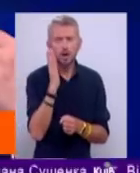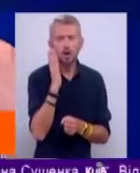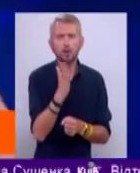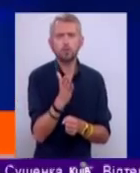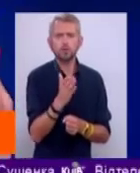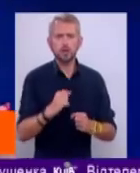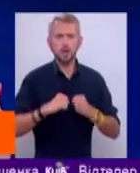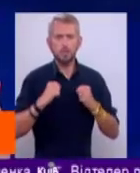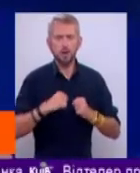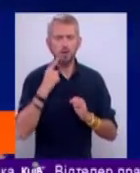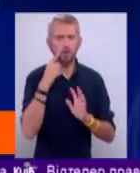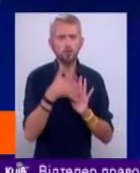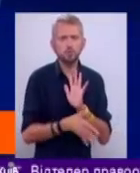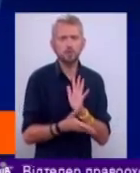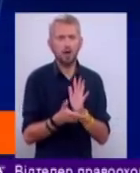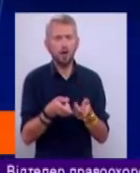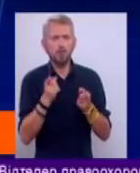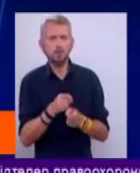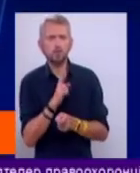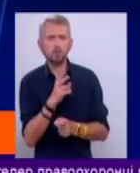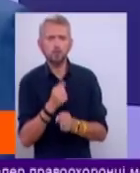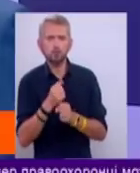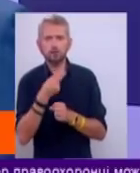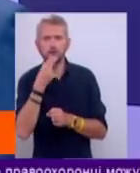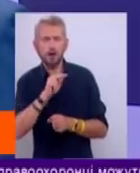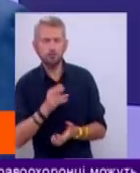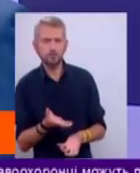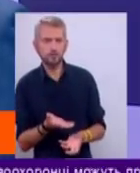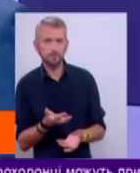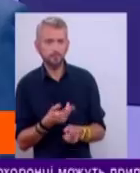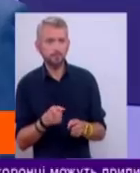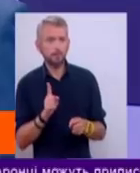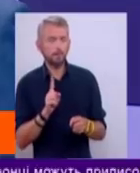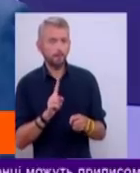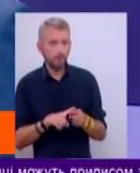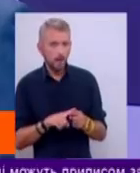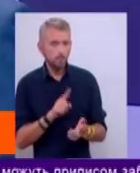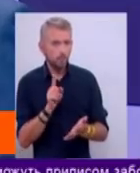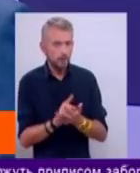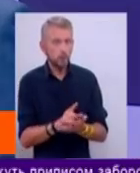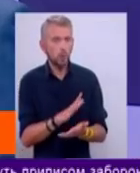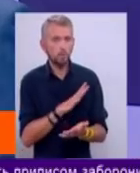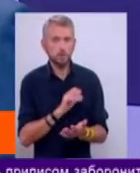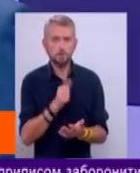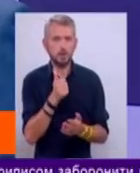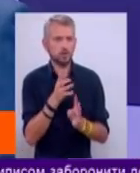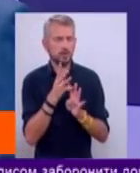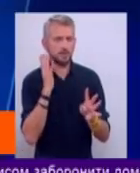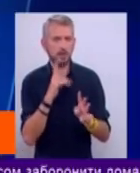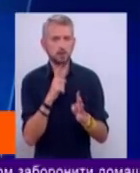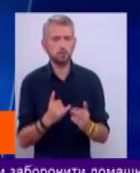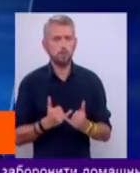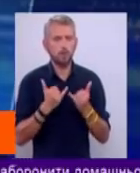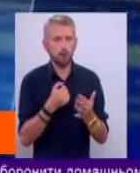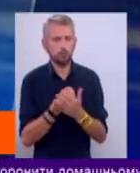ну, намагатися зрозуміти, а дійсно, а як зробити краще? Ну, це повинно бути, перш за все, з повагою